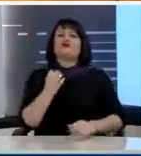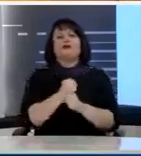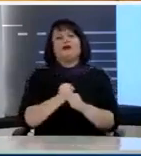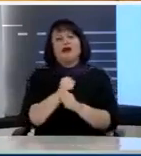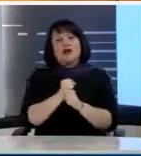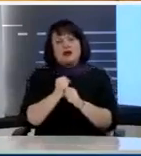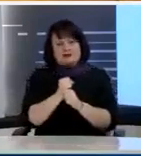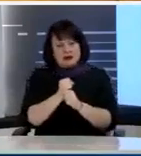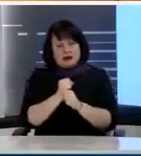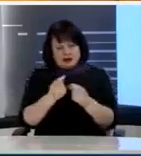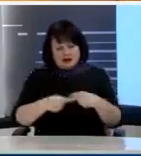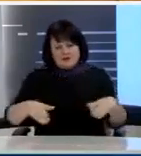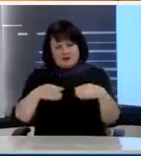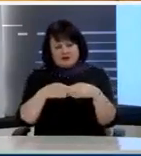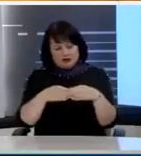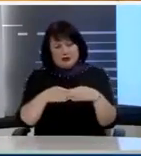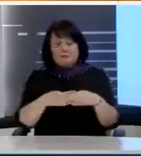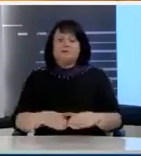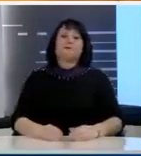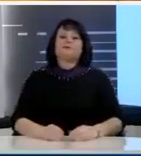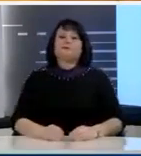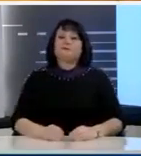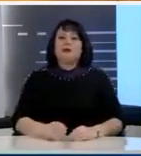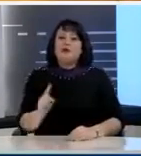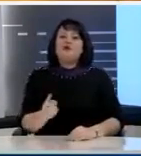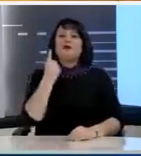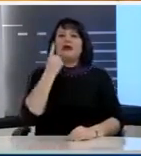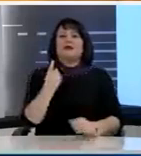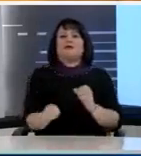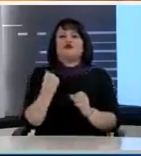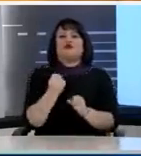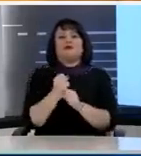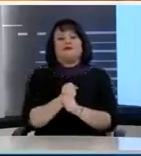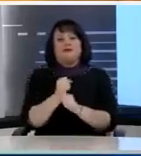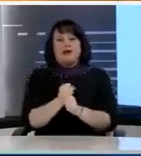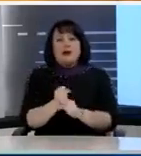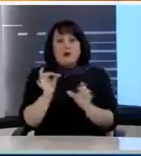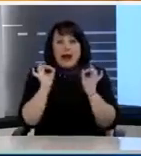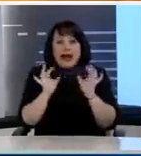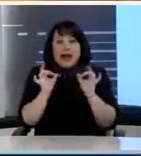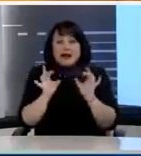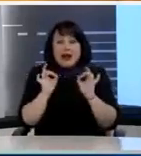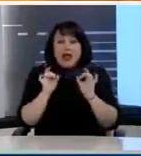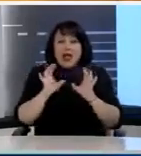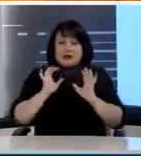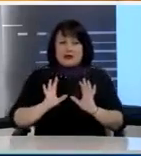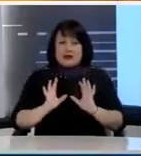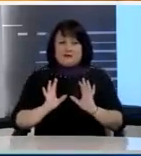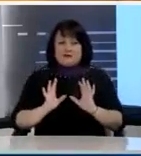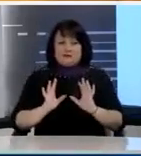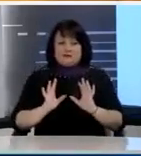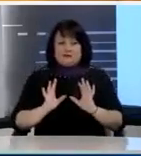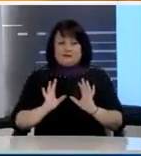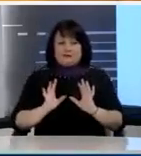Κατά τη θητεία μου όμως δεν κυκλοφόρησε ούτε ένα νέο φάρμακο καμίας εταιρείας, χωρίς όμως το αντίθετο να σημαίνει